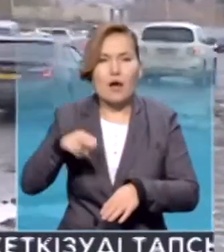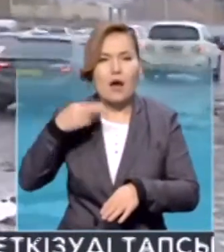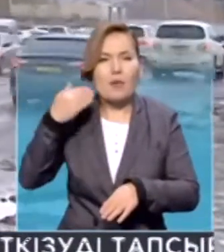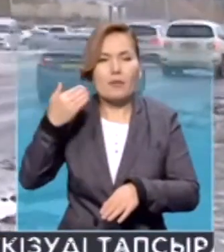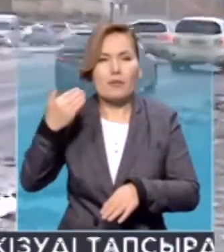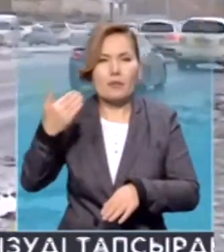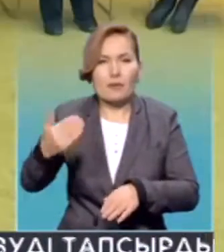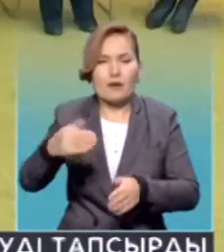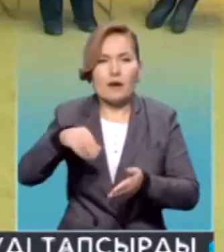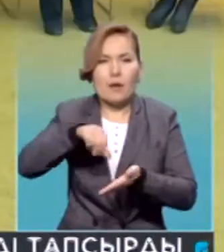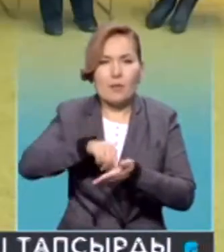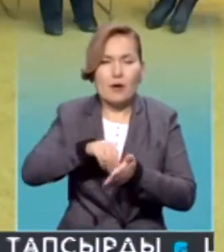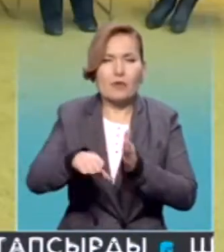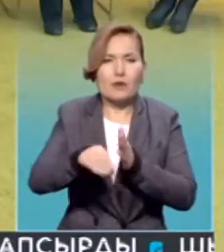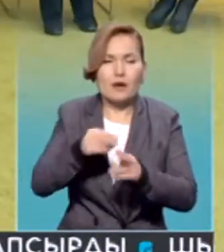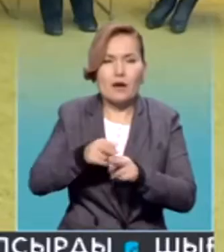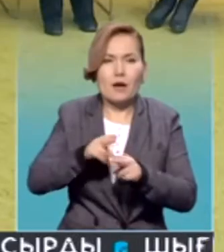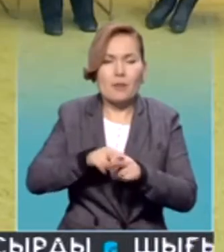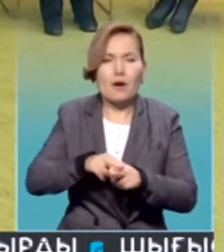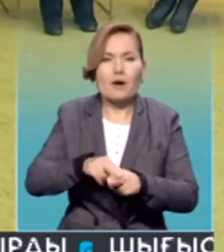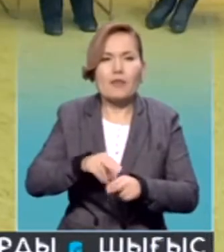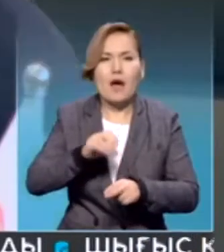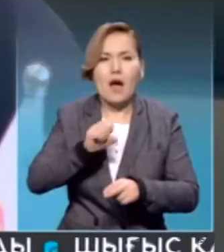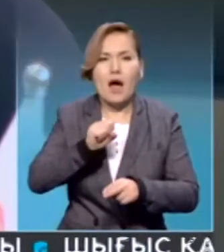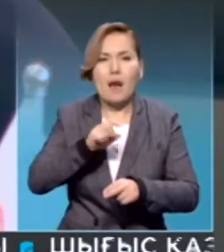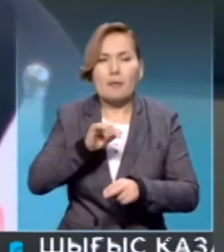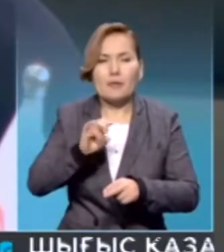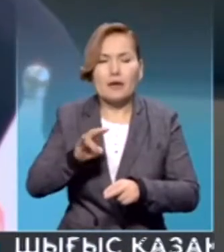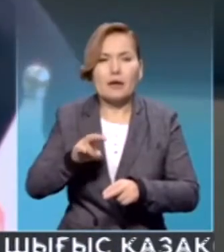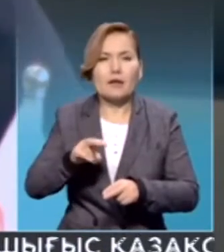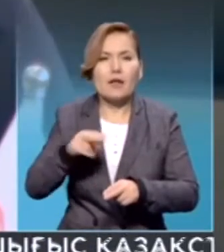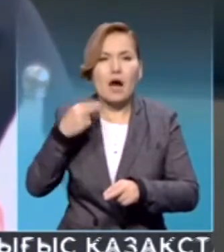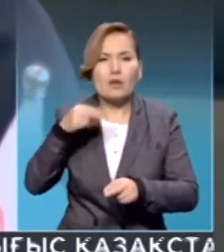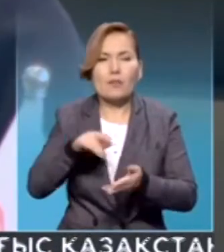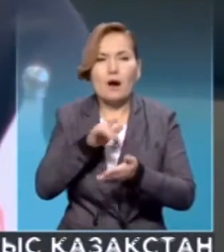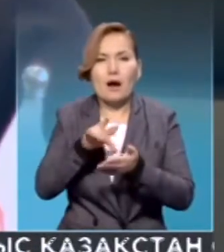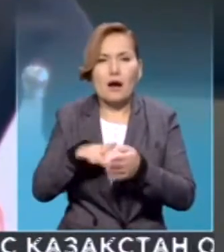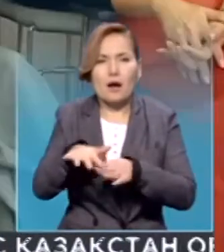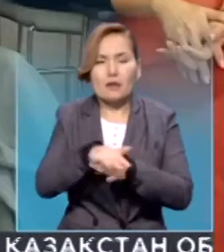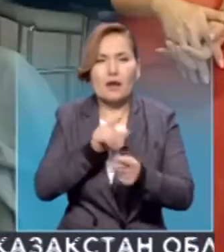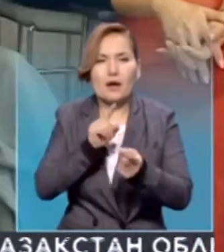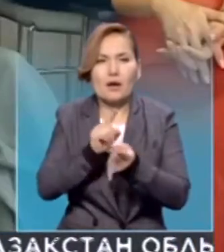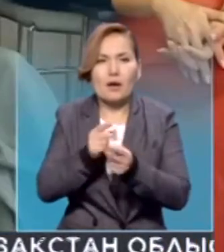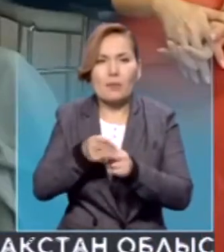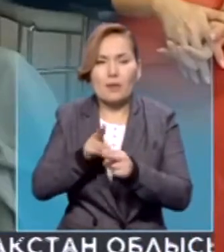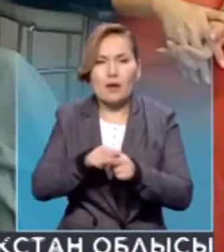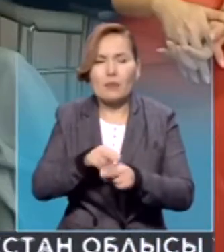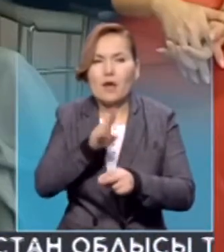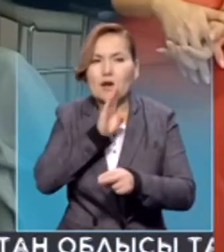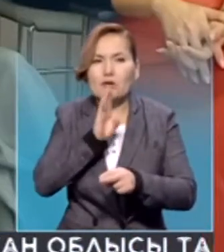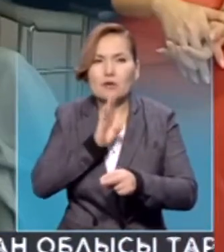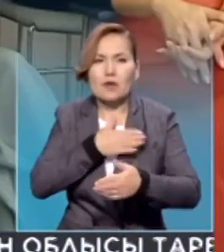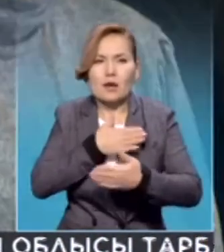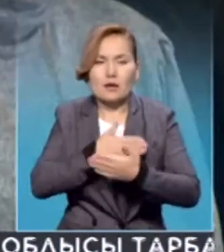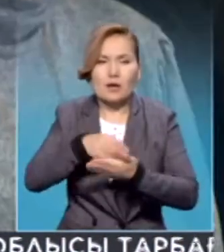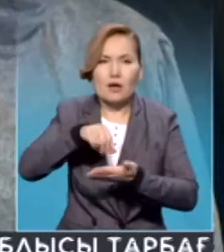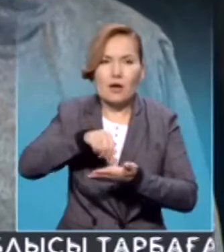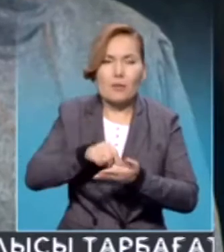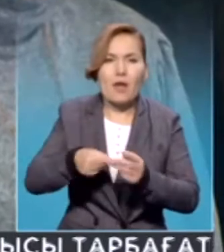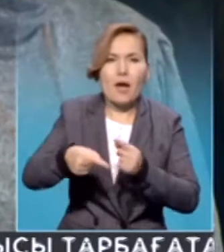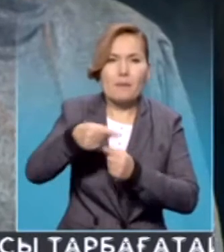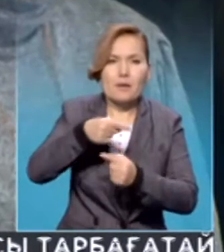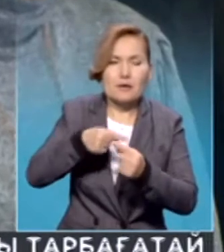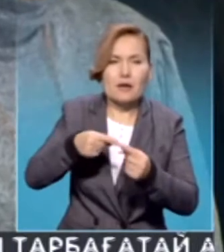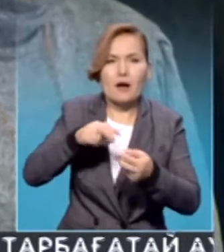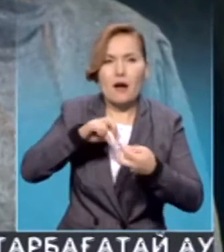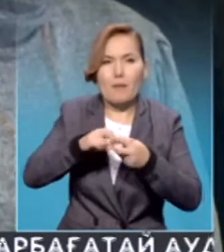Президенттікке үміткер Қарақат Әбденнің Ақтөбе жұртшылығымен кездесулері басталды. Кандидат аймақ орталығында іскер әйелдермен кездесті. Бизнестегі